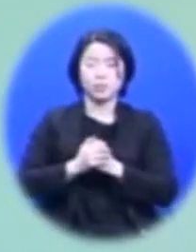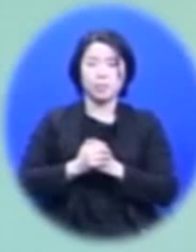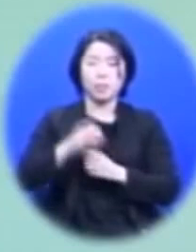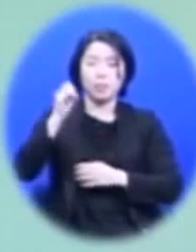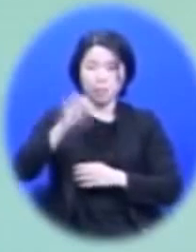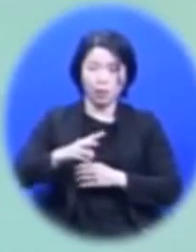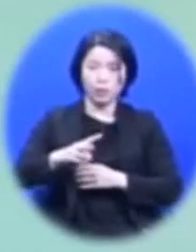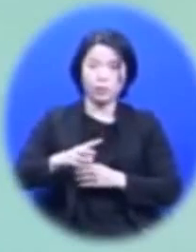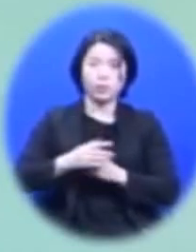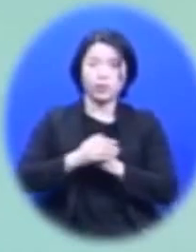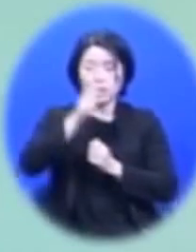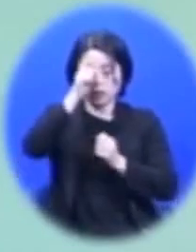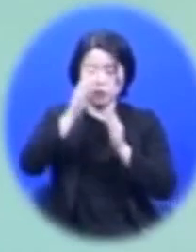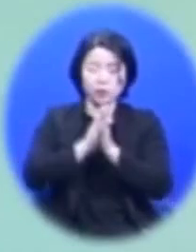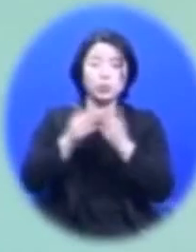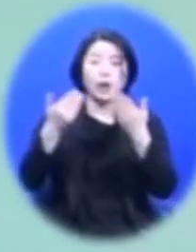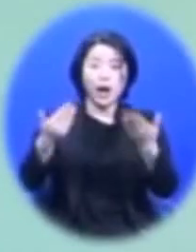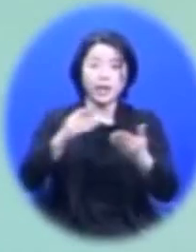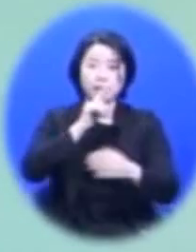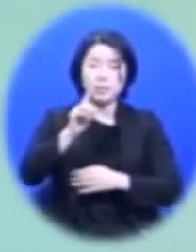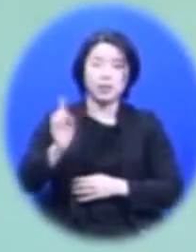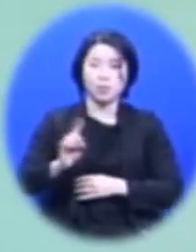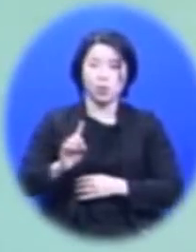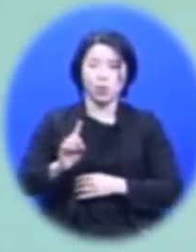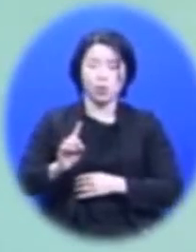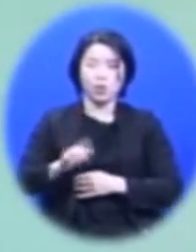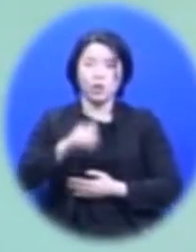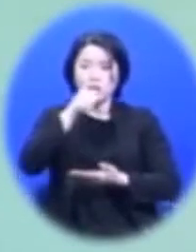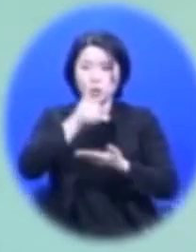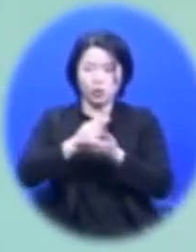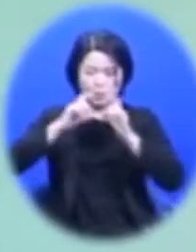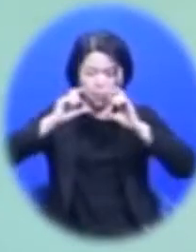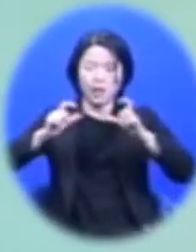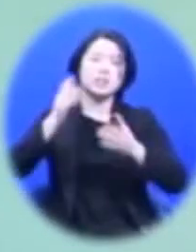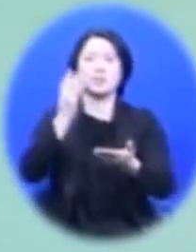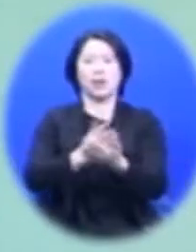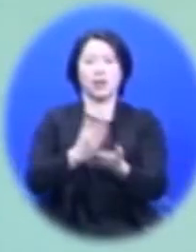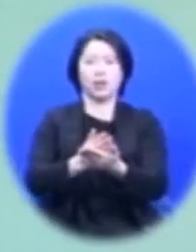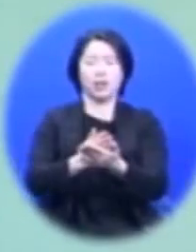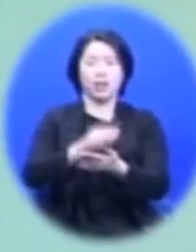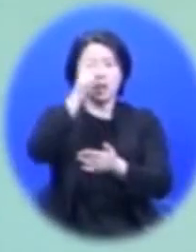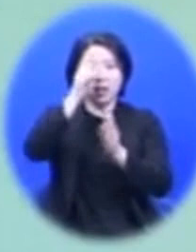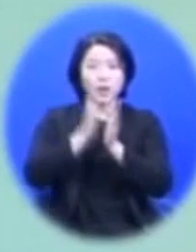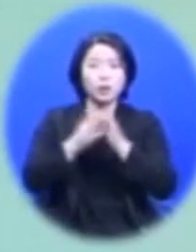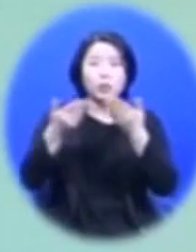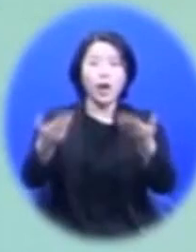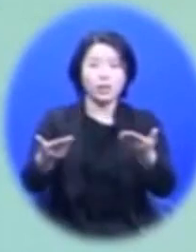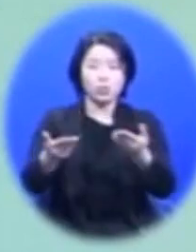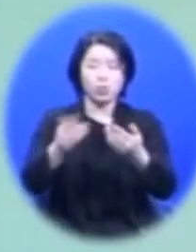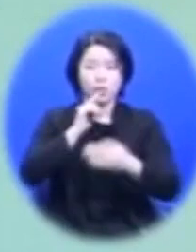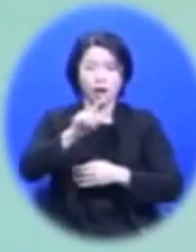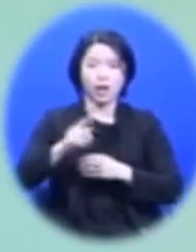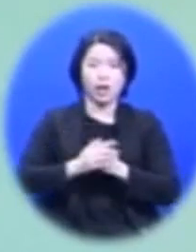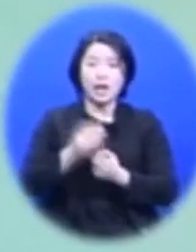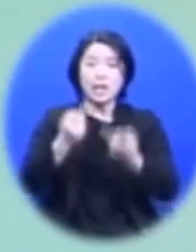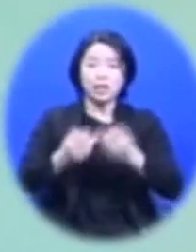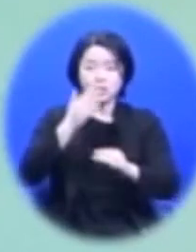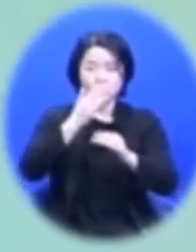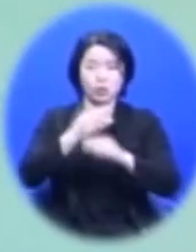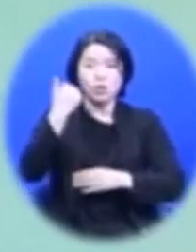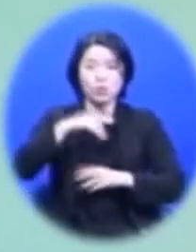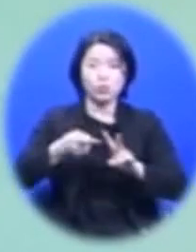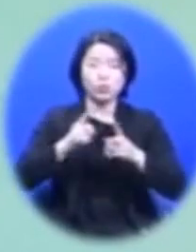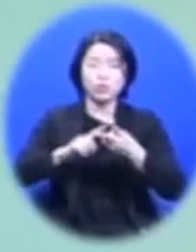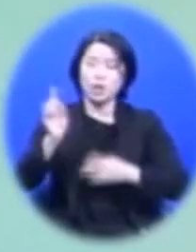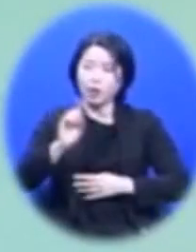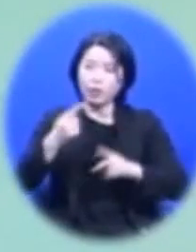그리고 또 기도하라는 말씀은 정죄하지 말라 그 말. 기도해라. 형제 중에 누구든지 어떤